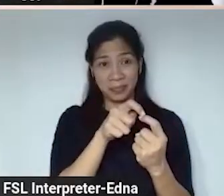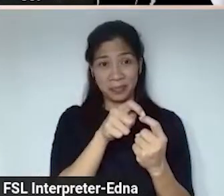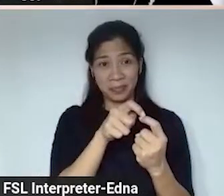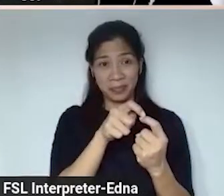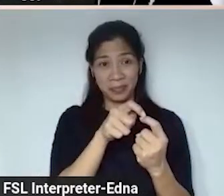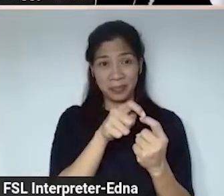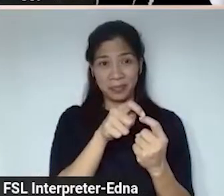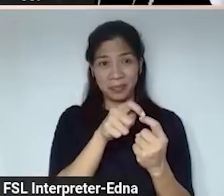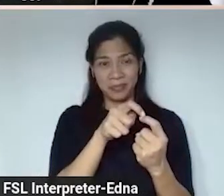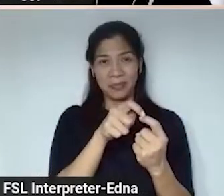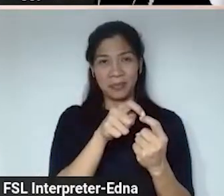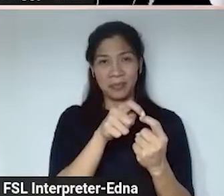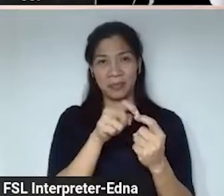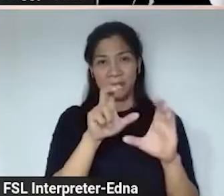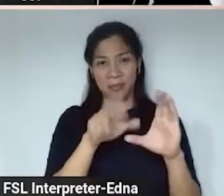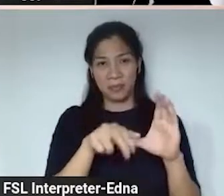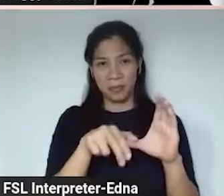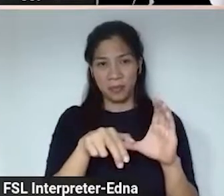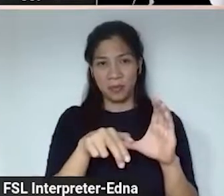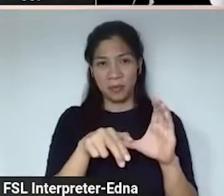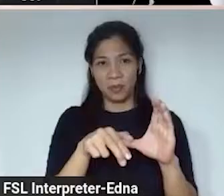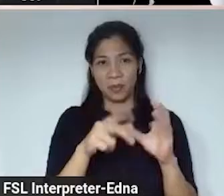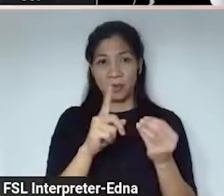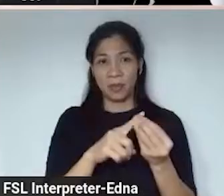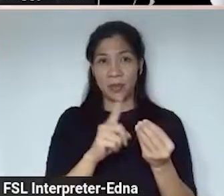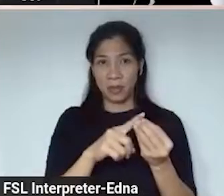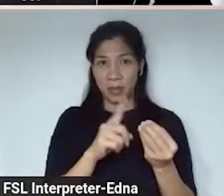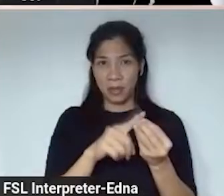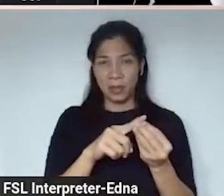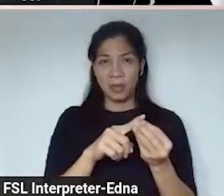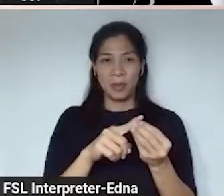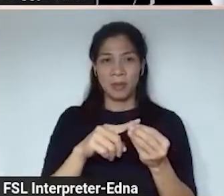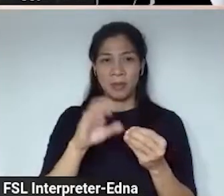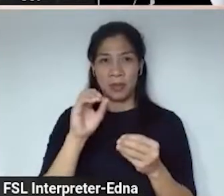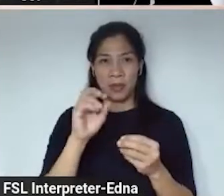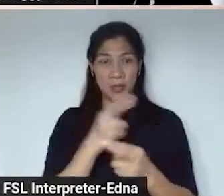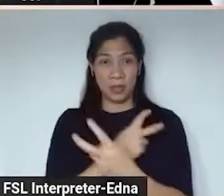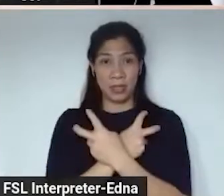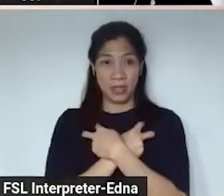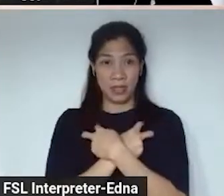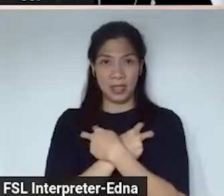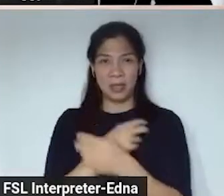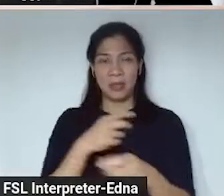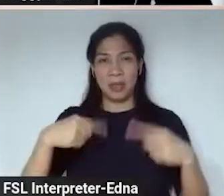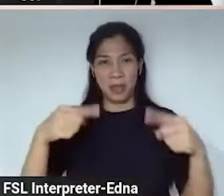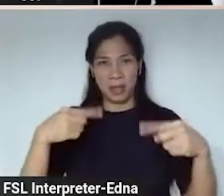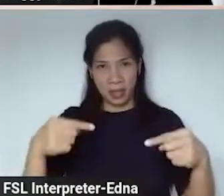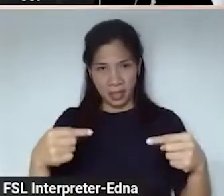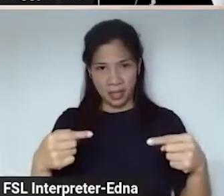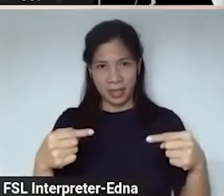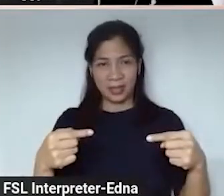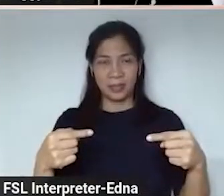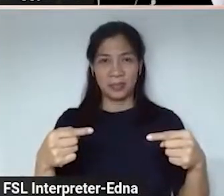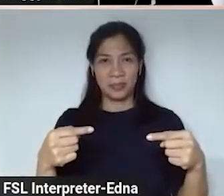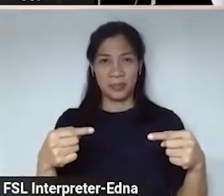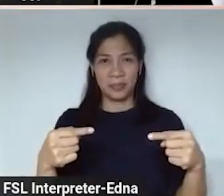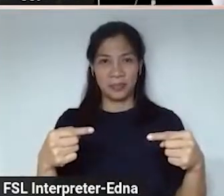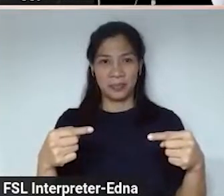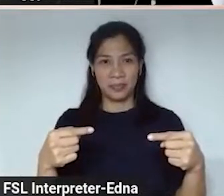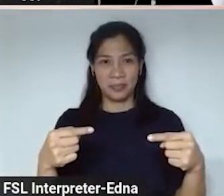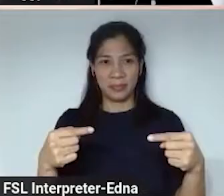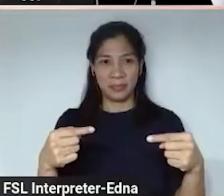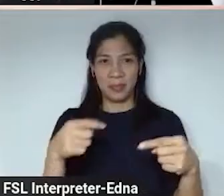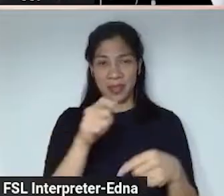dito, more on orthopedic. So, ibig sabihin, wheelchair and yung mga